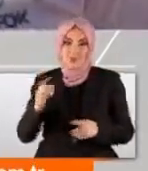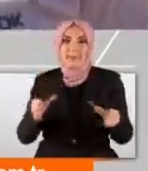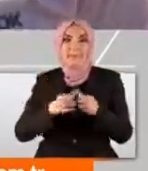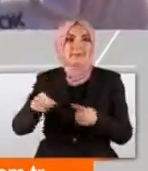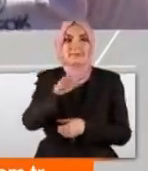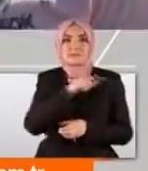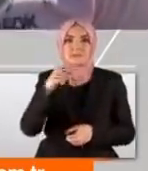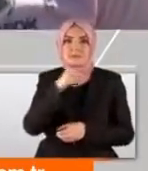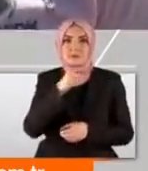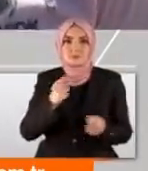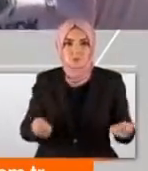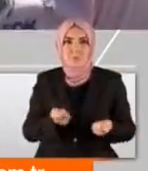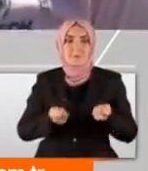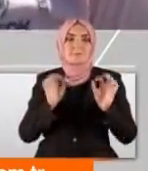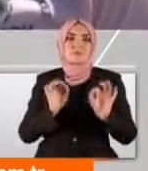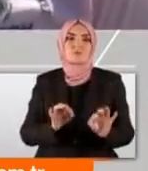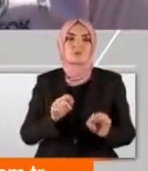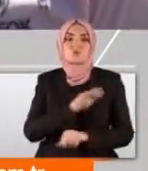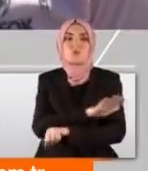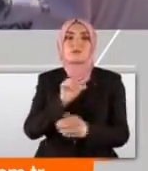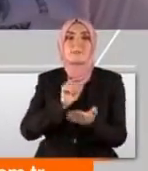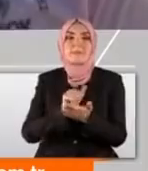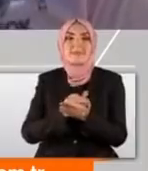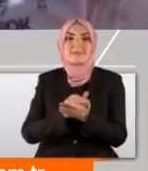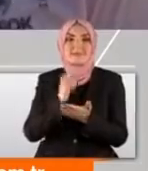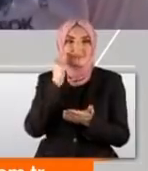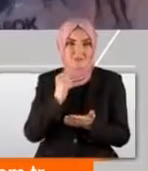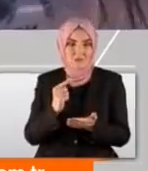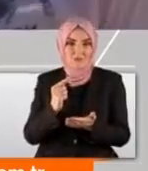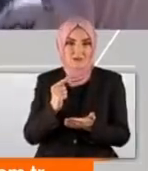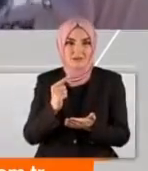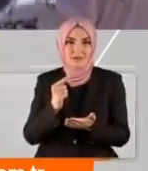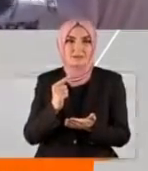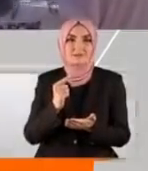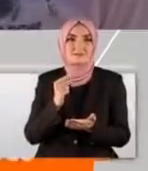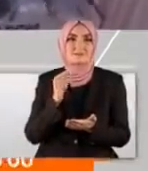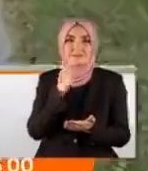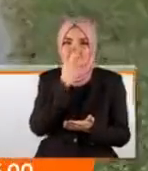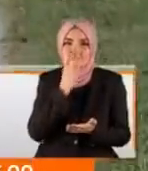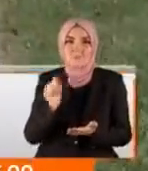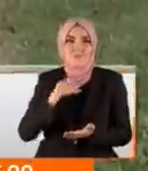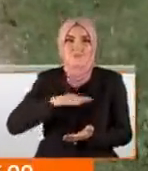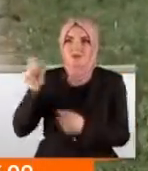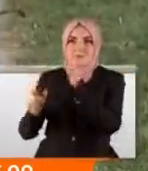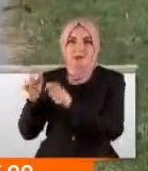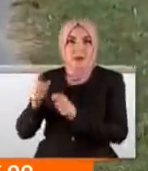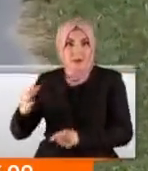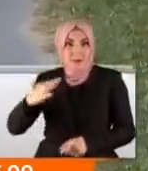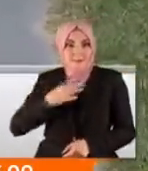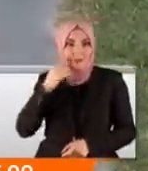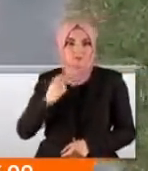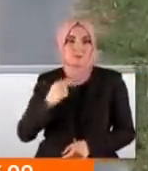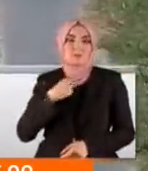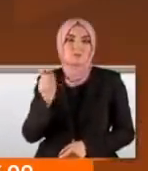olay bize sosyal medya aracılığıyla duyarlı vatandaşların haber vermesi sonucunda ulaştı elimize. Ülkelerine dönmeye hazırlanan